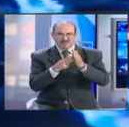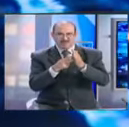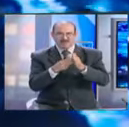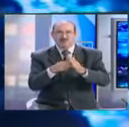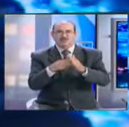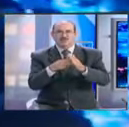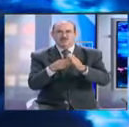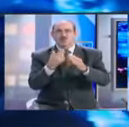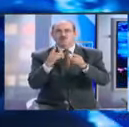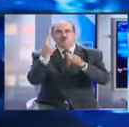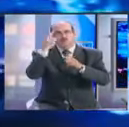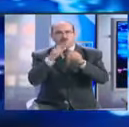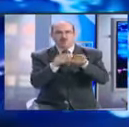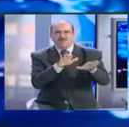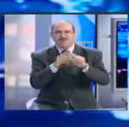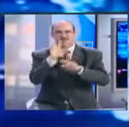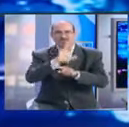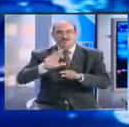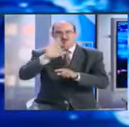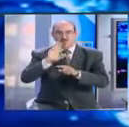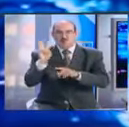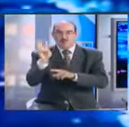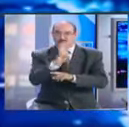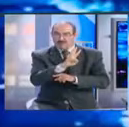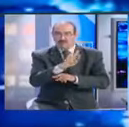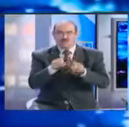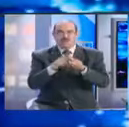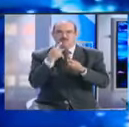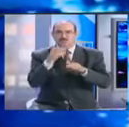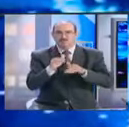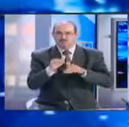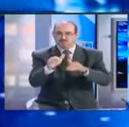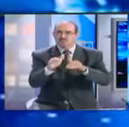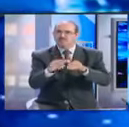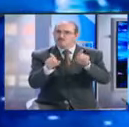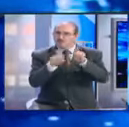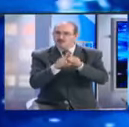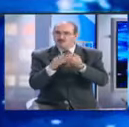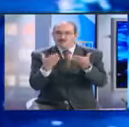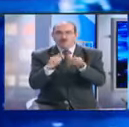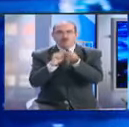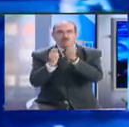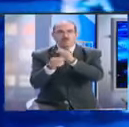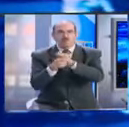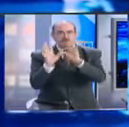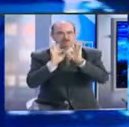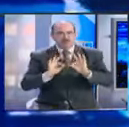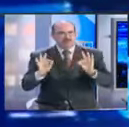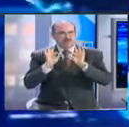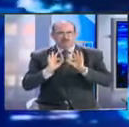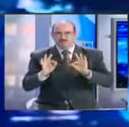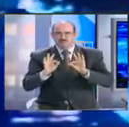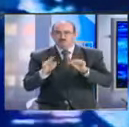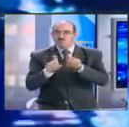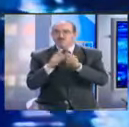4 فبراير 1984 والمتعلق بالتنظيم الإقليمي للبلاد هو الساري المفعول، ولم يحدث فيه أي